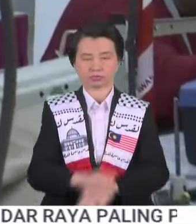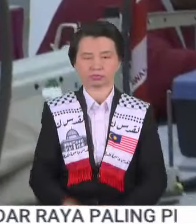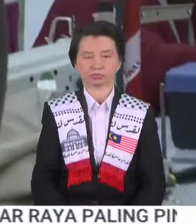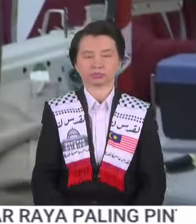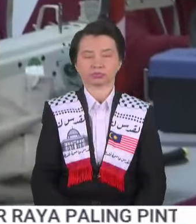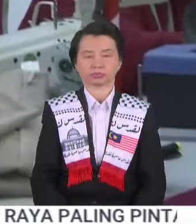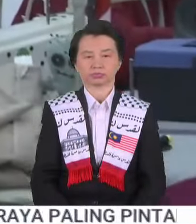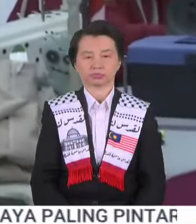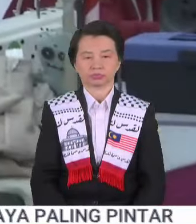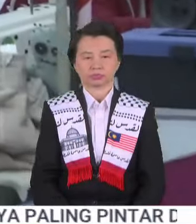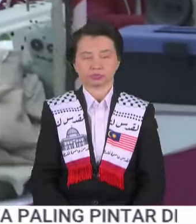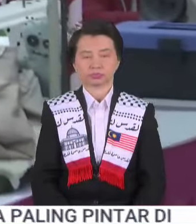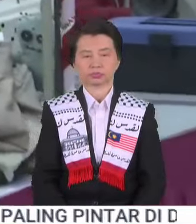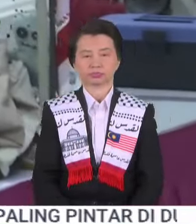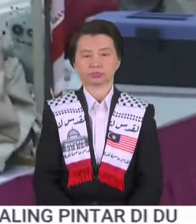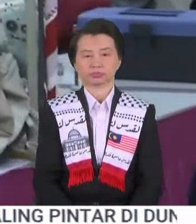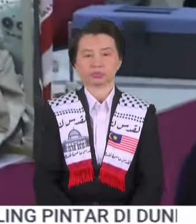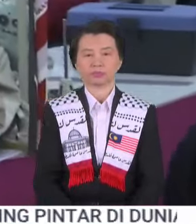RTM.